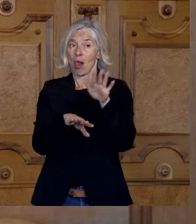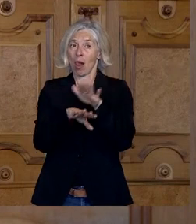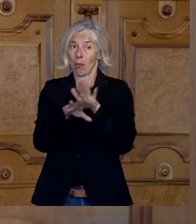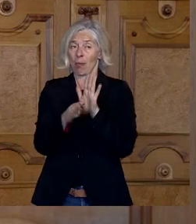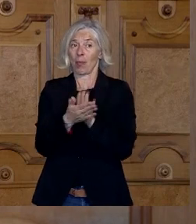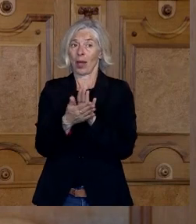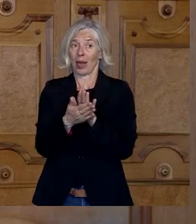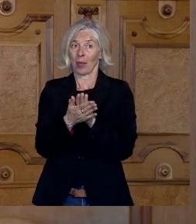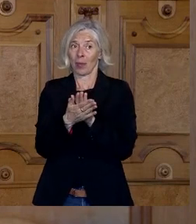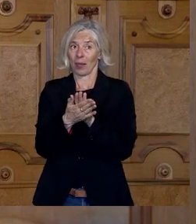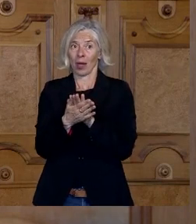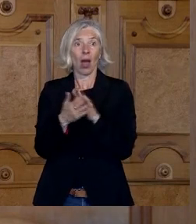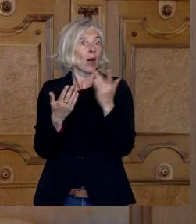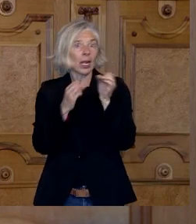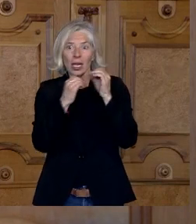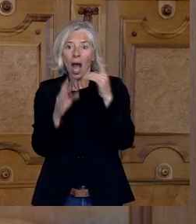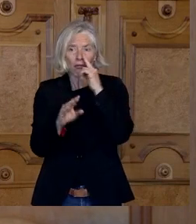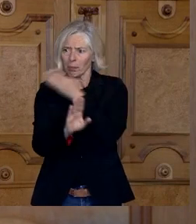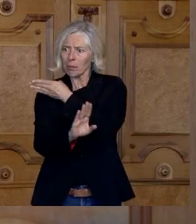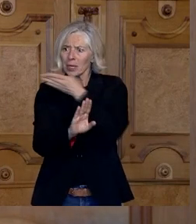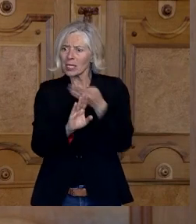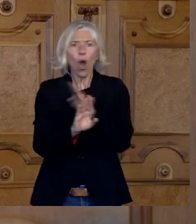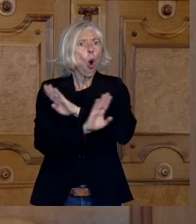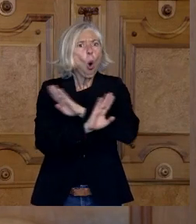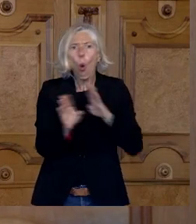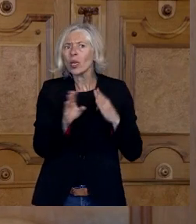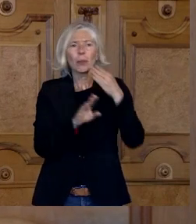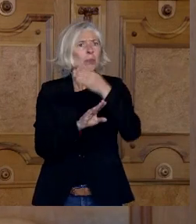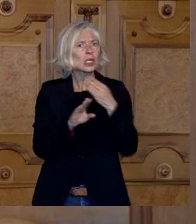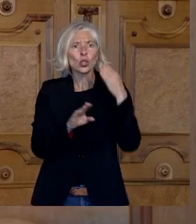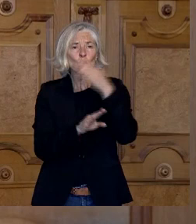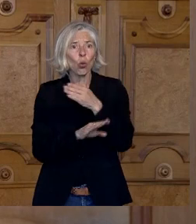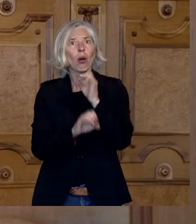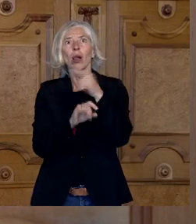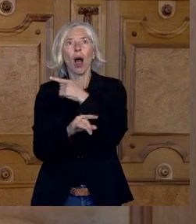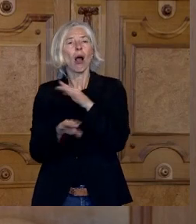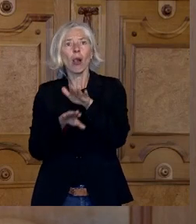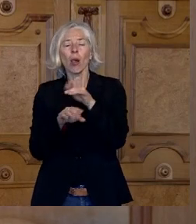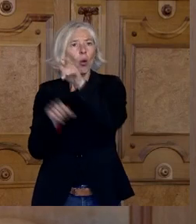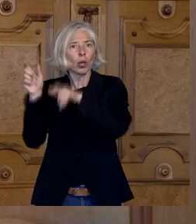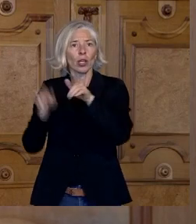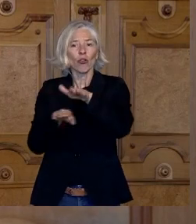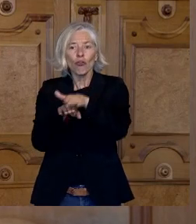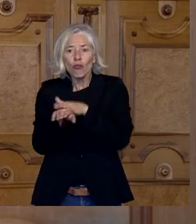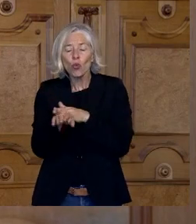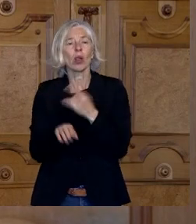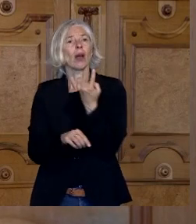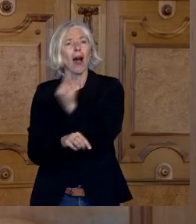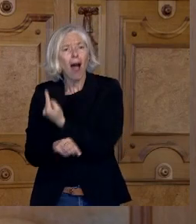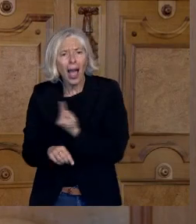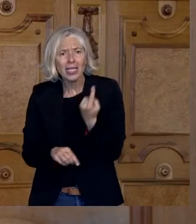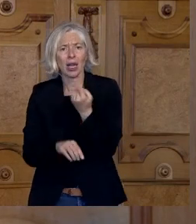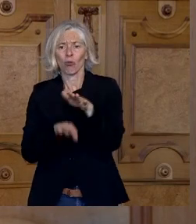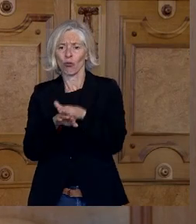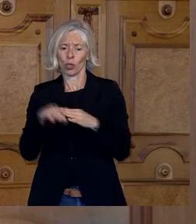die Gefahr natürlich der Vereinsamung der psychischen und psychosozialen Belastung der Bewohner, dass dem entgegengewirkt wird. Und